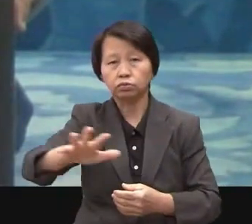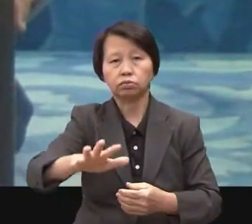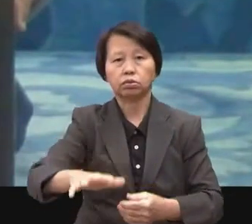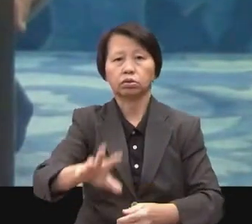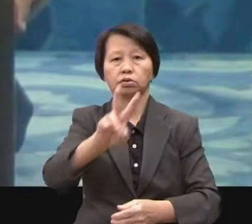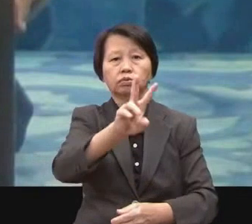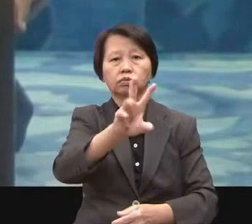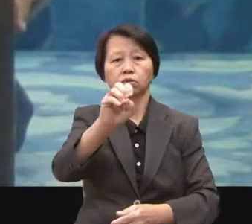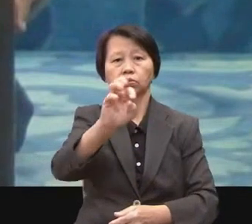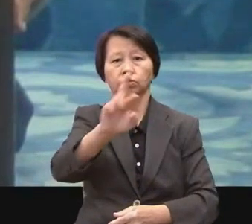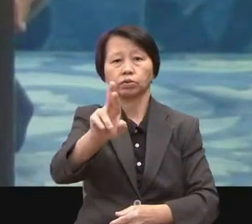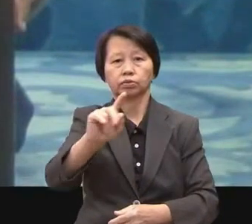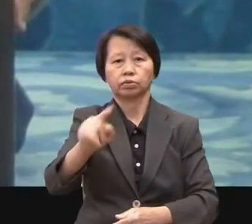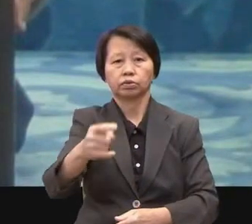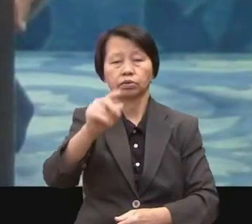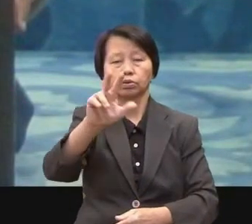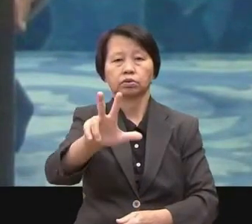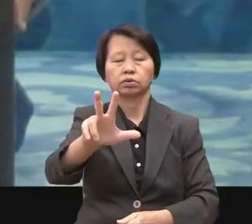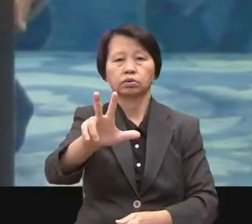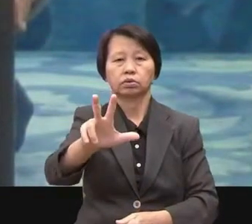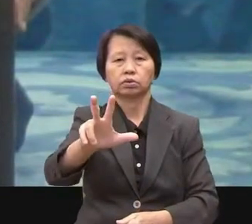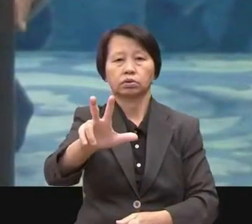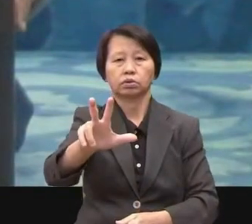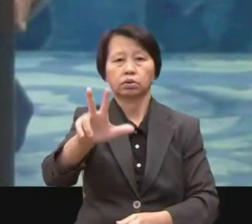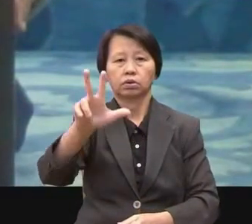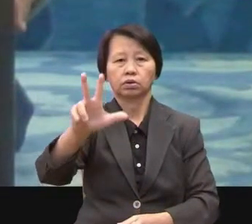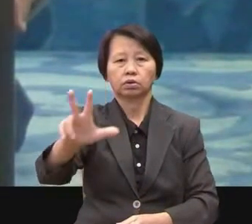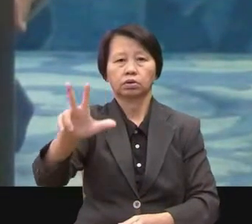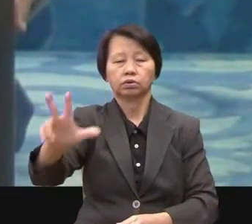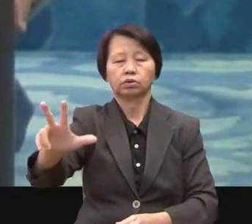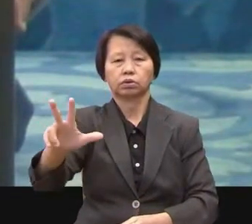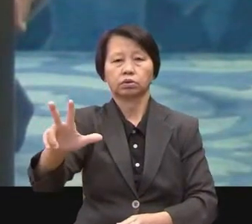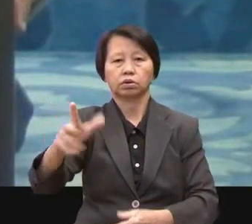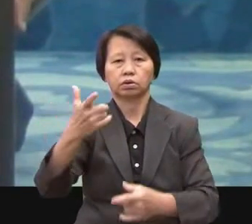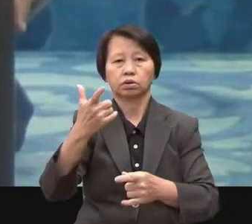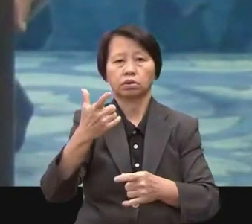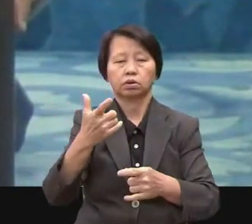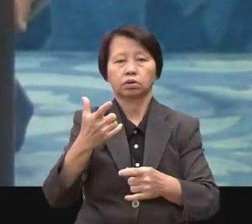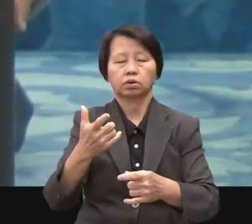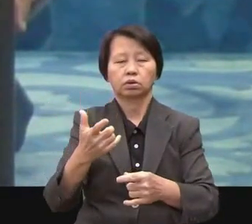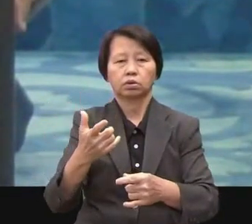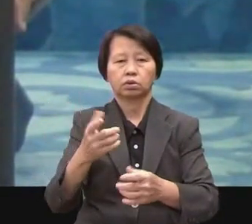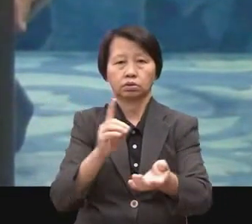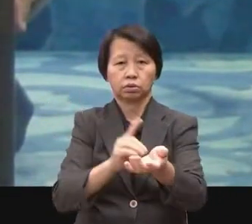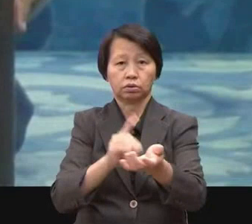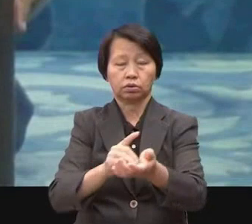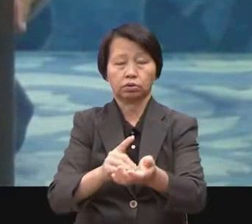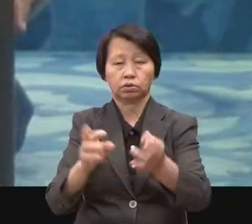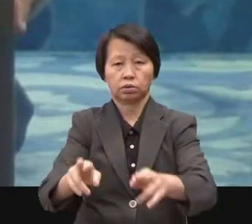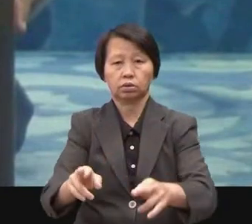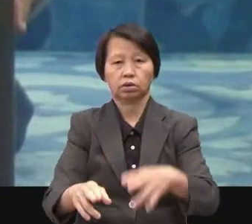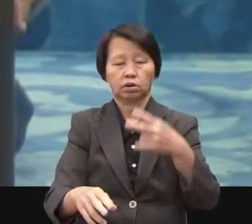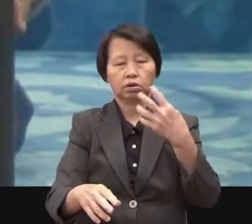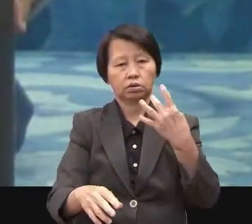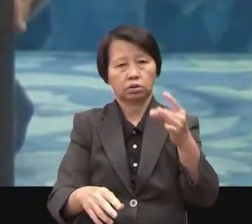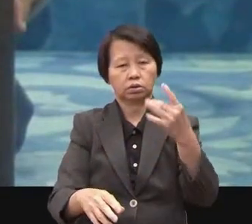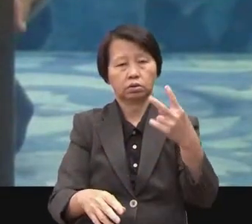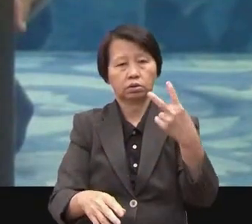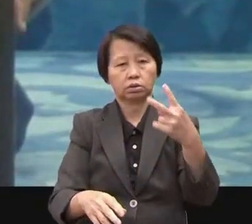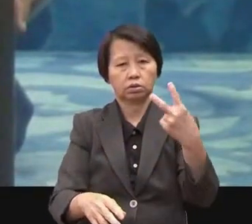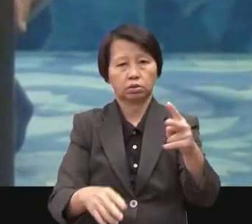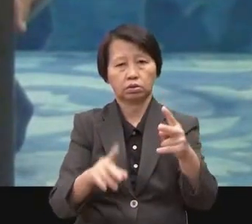20.000 300 33 latihan kontrak 12800